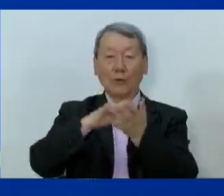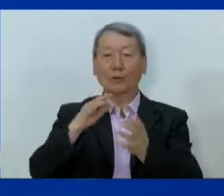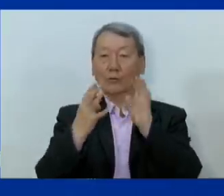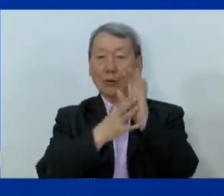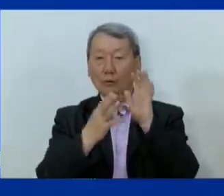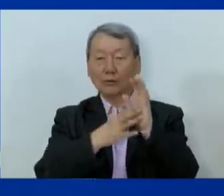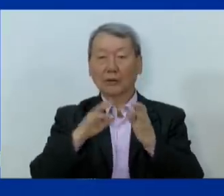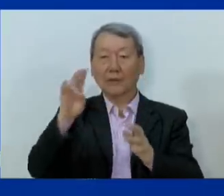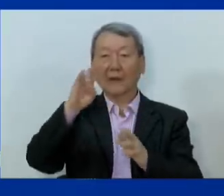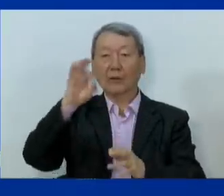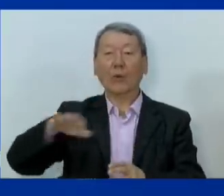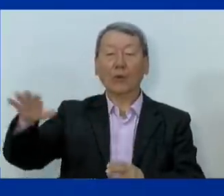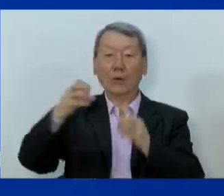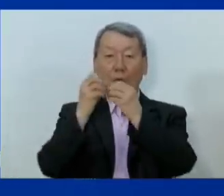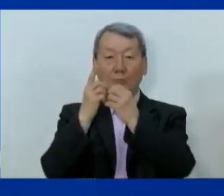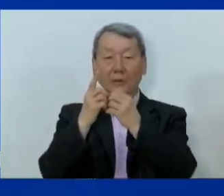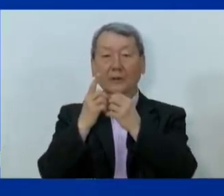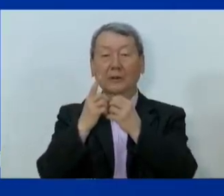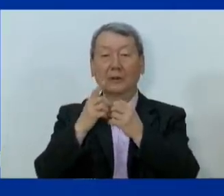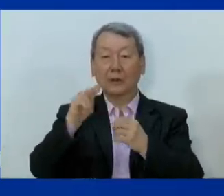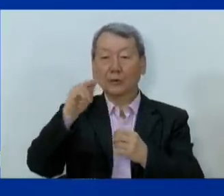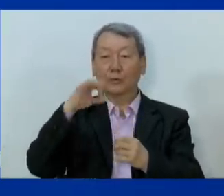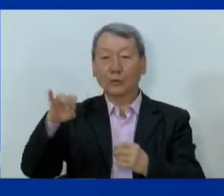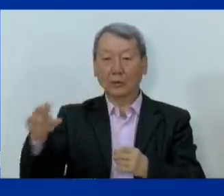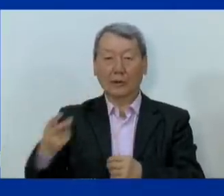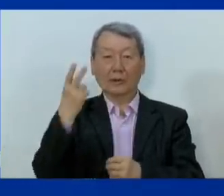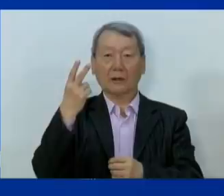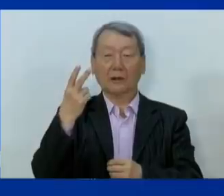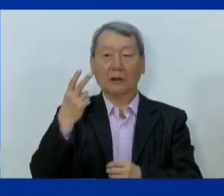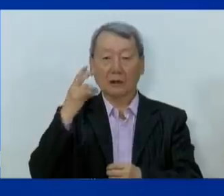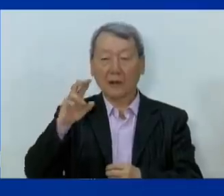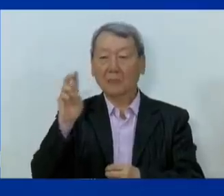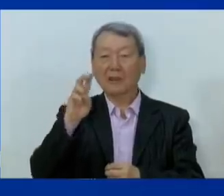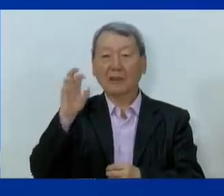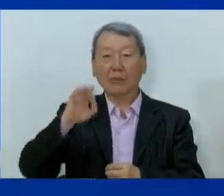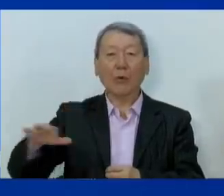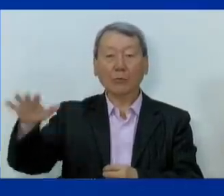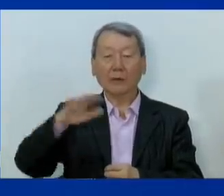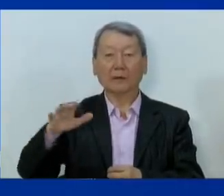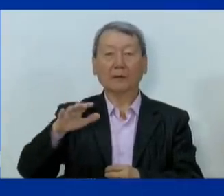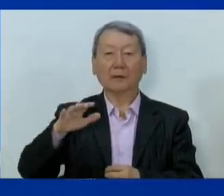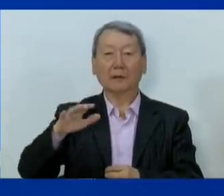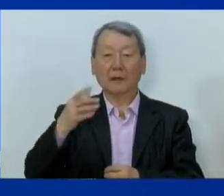Нарын обласында 11, Чүй обласында 2, Баткен обласында 1